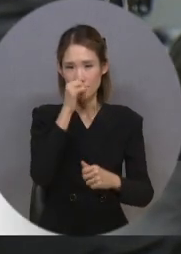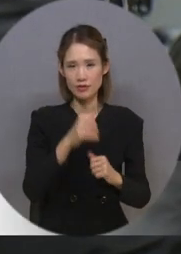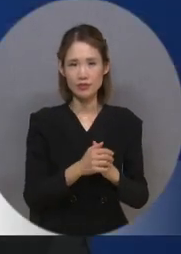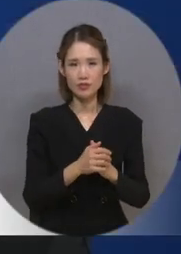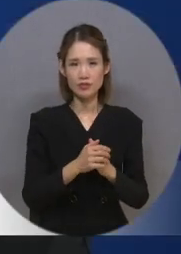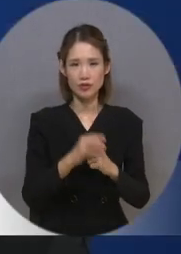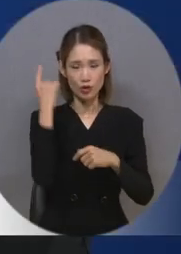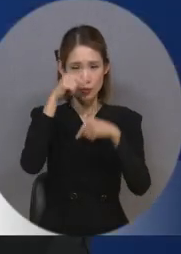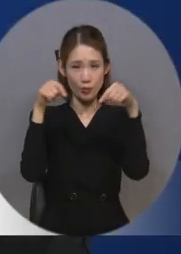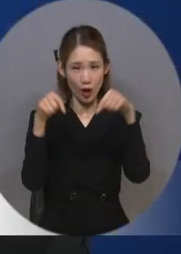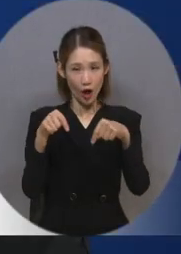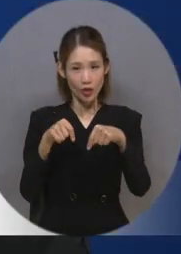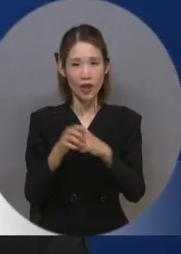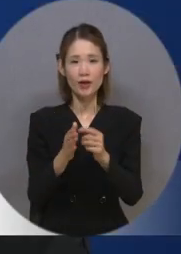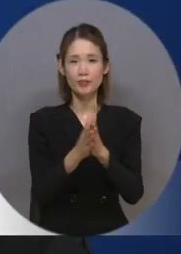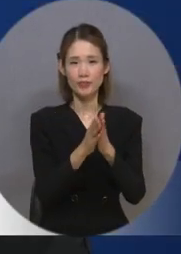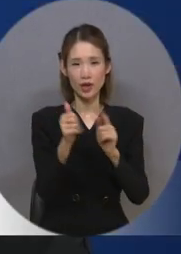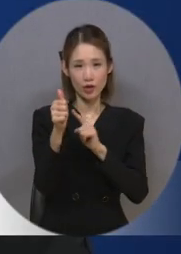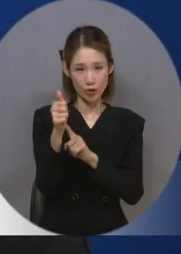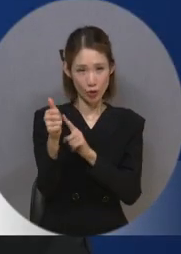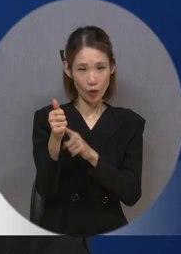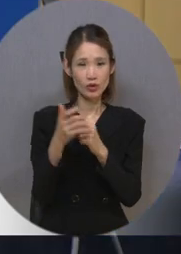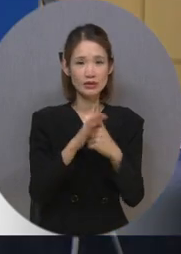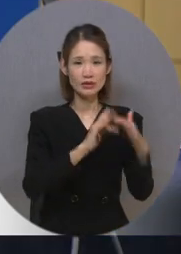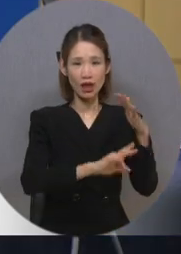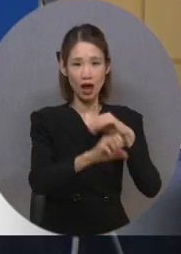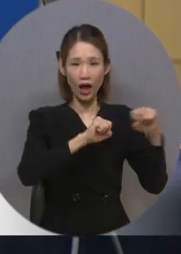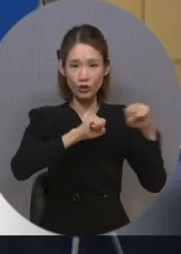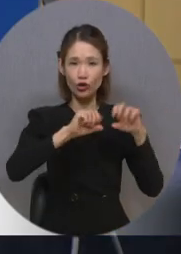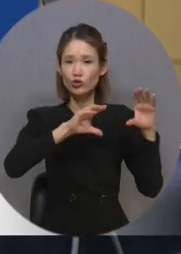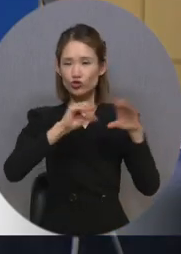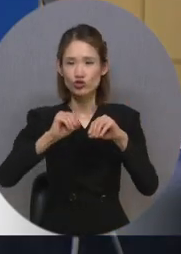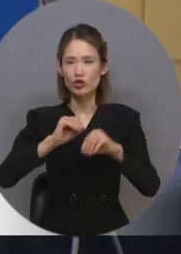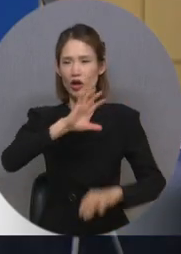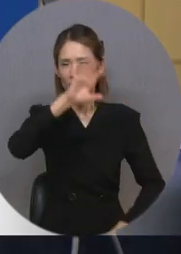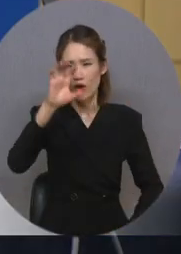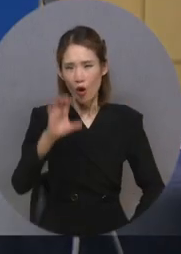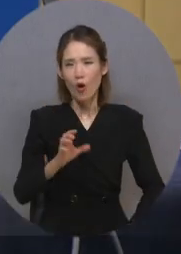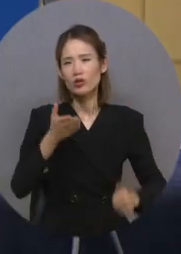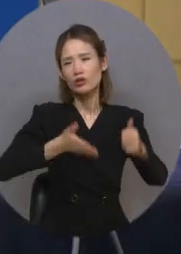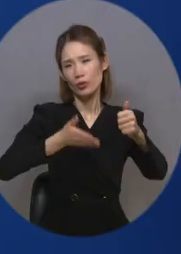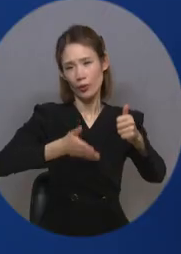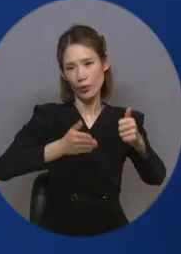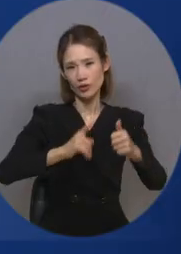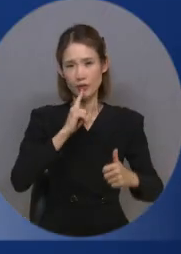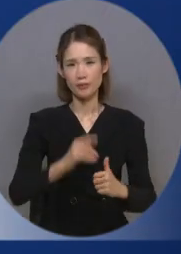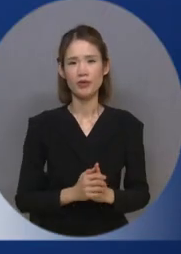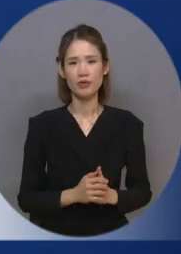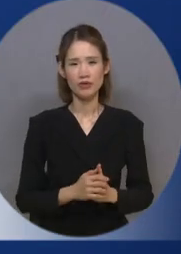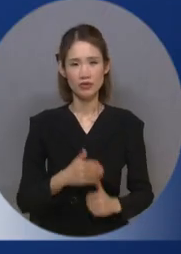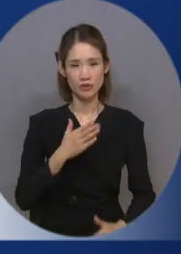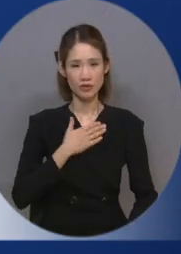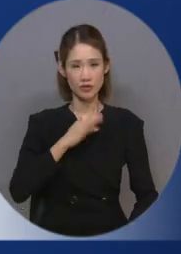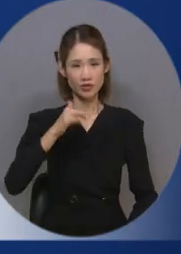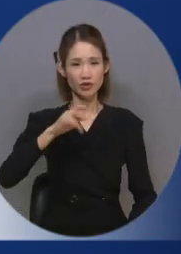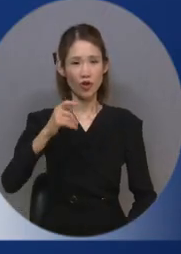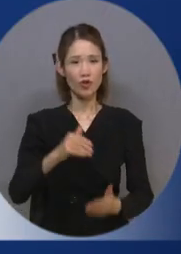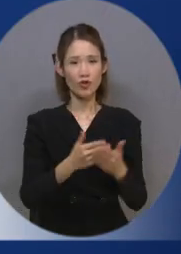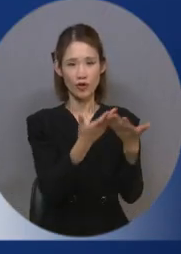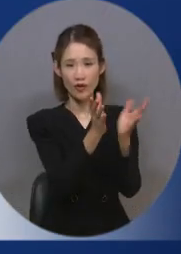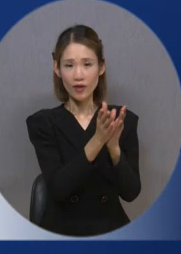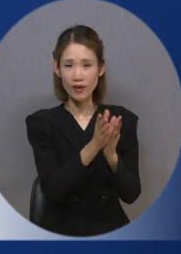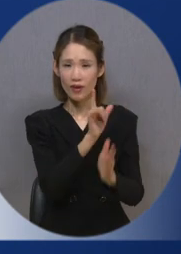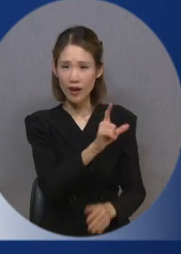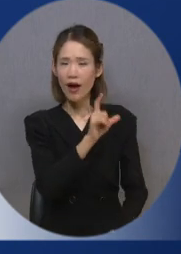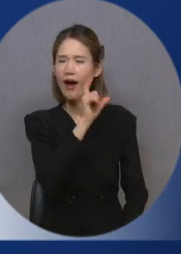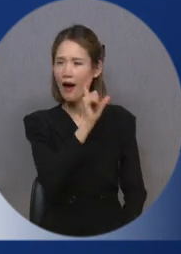면담에 나선 오 시장은 전장현 측에 지하철 행동 중단을 거듭 요청했습니다. 저는 전장현이 굉장한